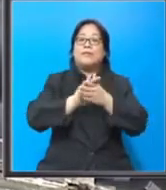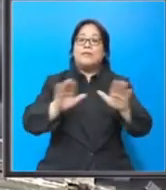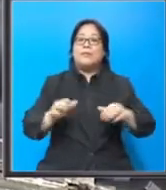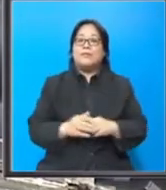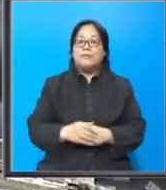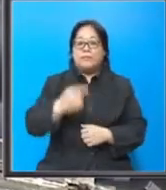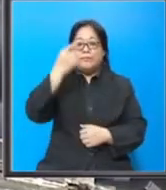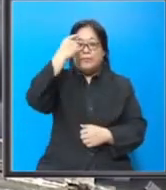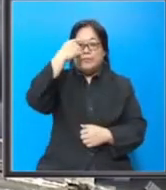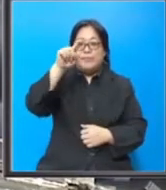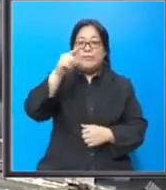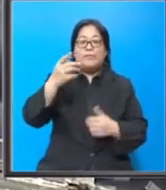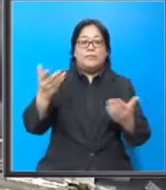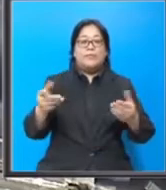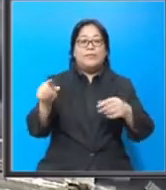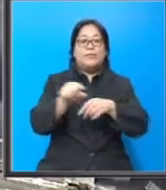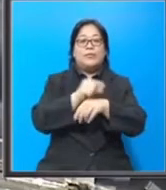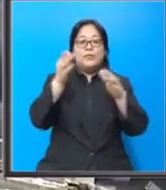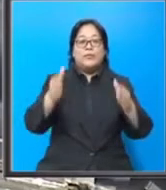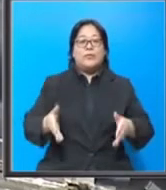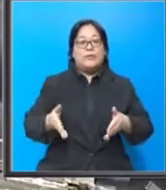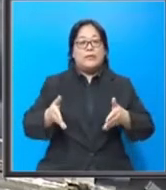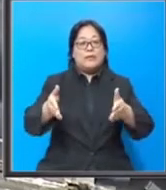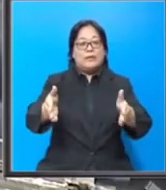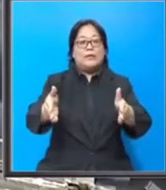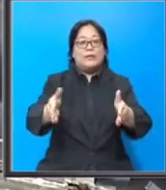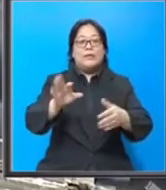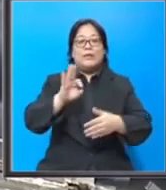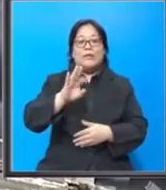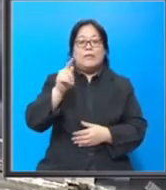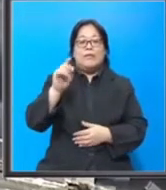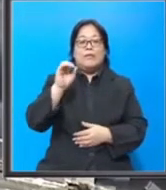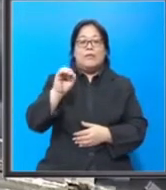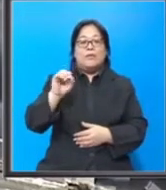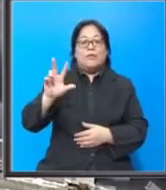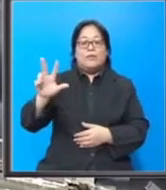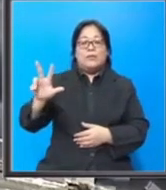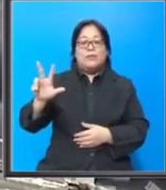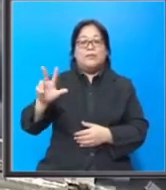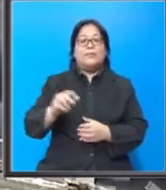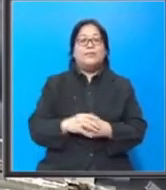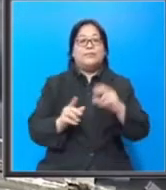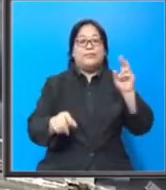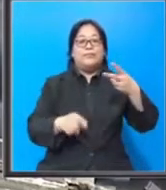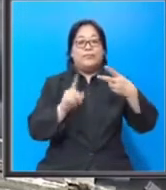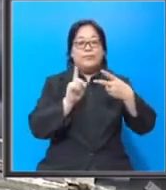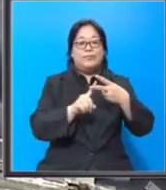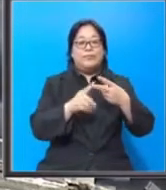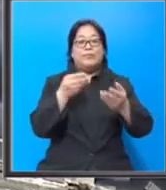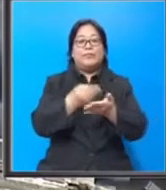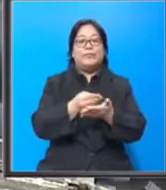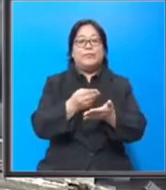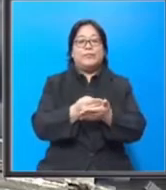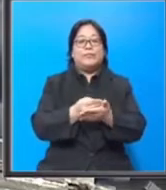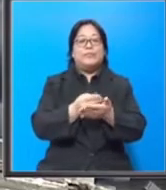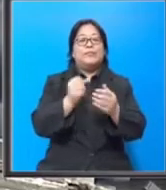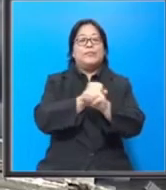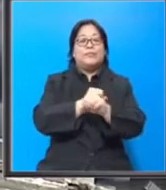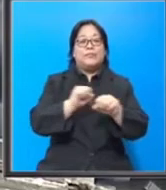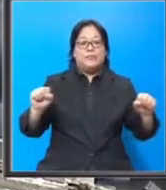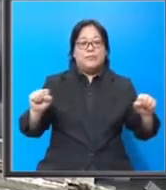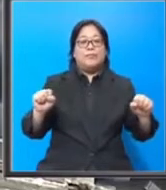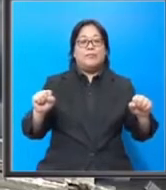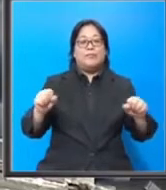selamat untuk pengguna jalan raya di FT 003 yang kedua untuk kan yang